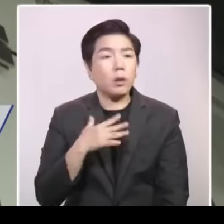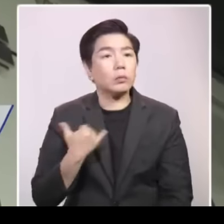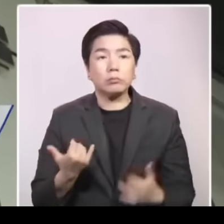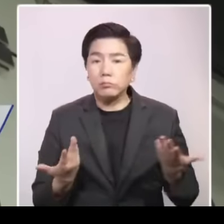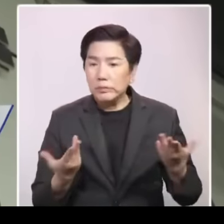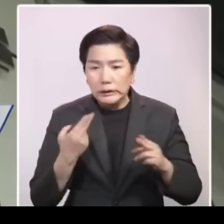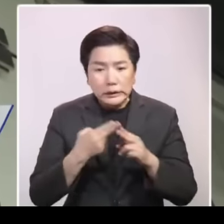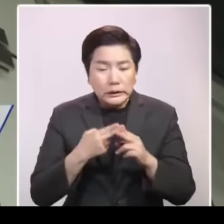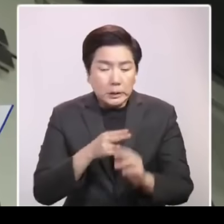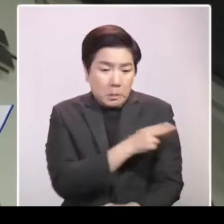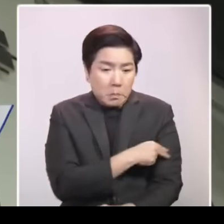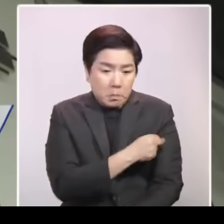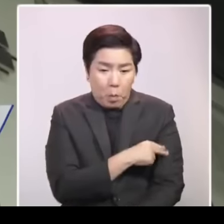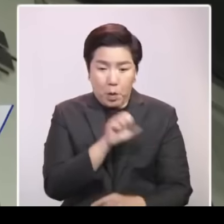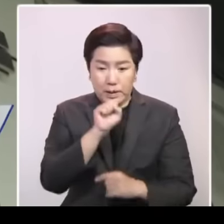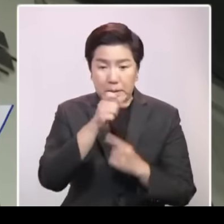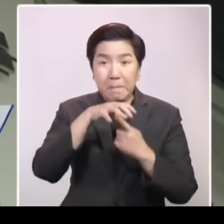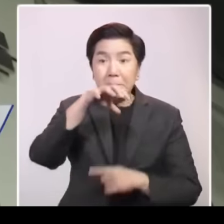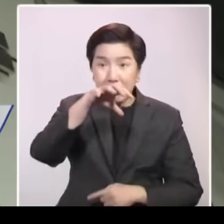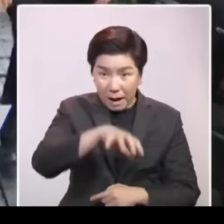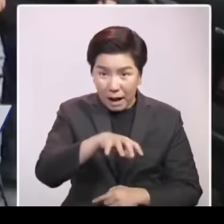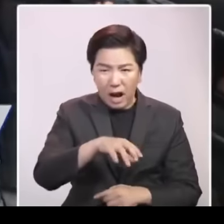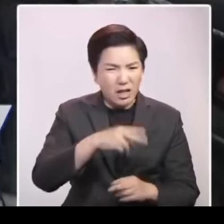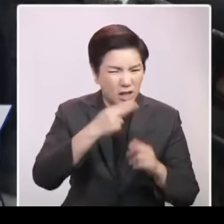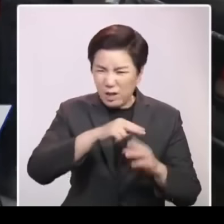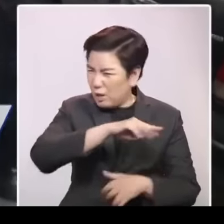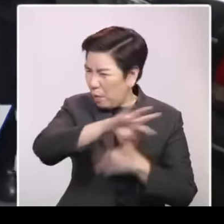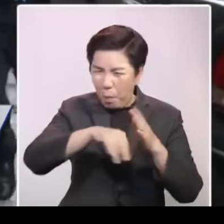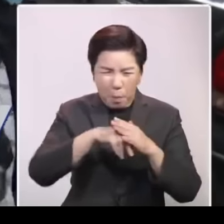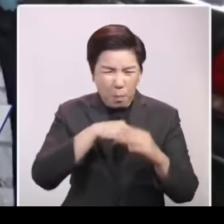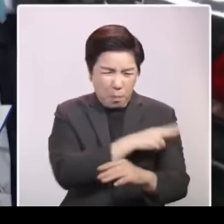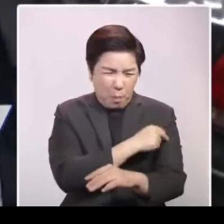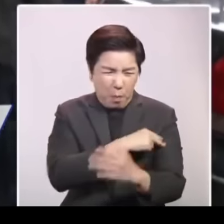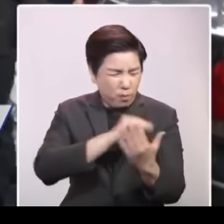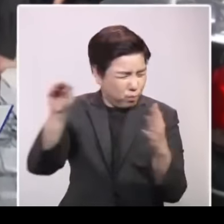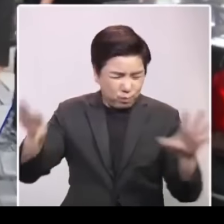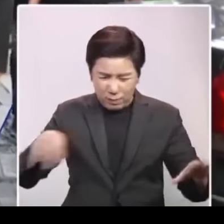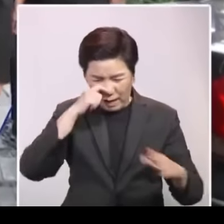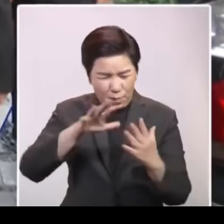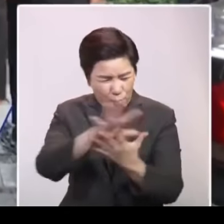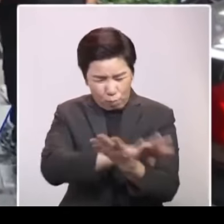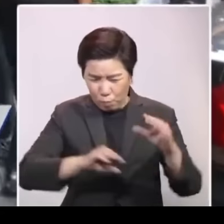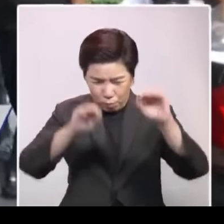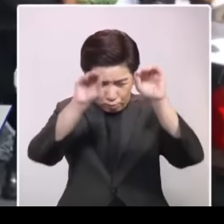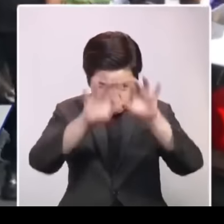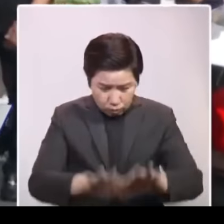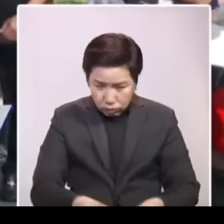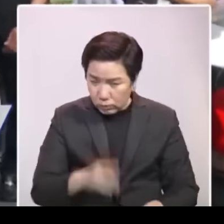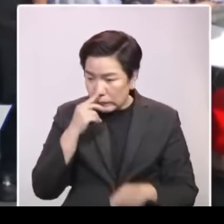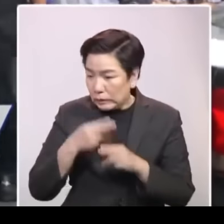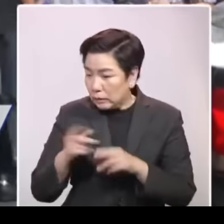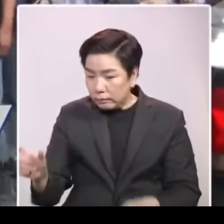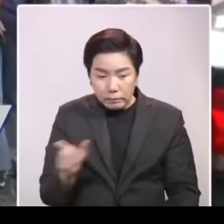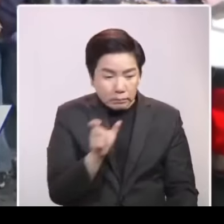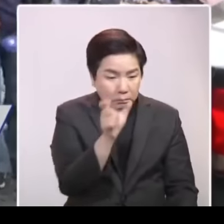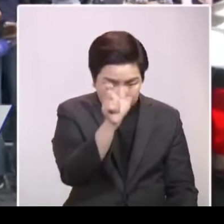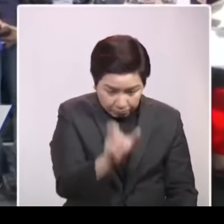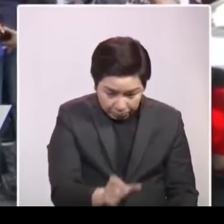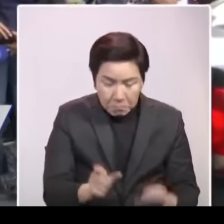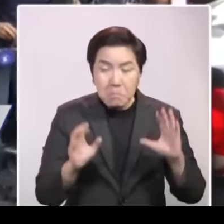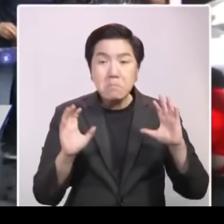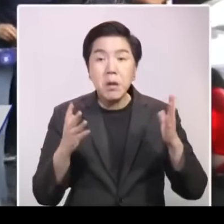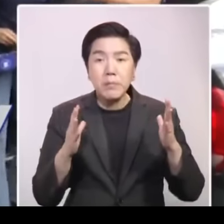มีในรายชื่อแพทยสภาไม่ได้เป็นหมอเท่ากับว่าคุณเป็นหมอเถื่อนแล้วมันมีคลิปก่อนหน้านี้ที่ปรากฏออกมา